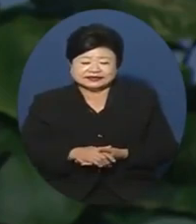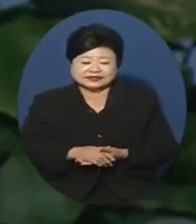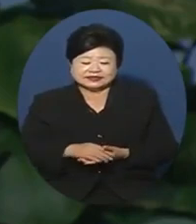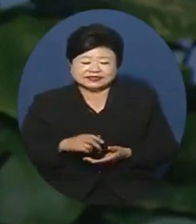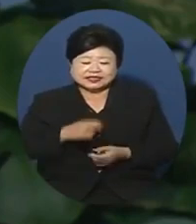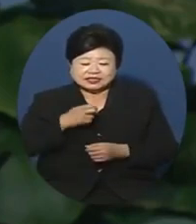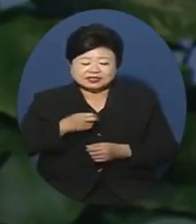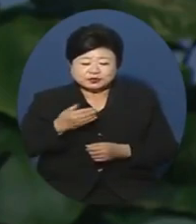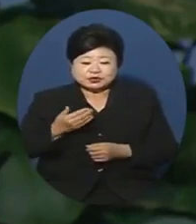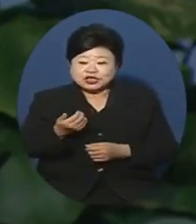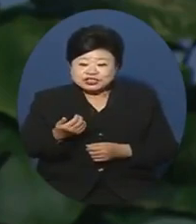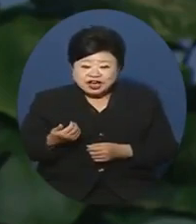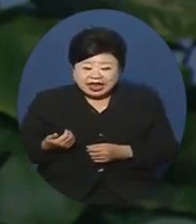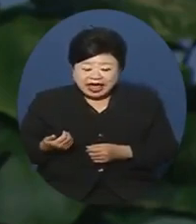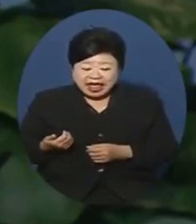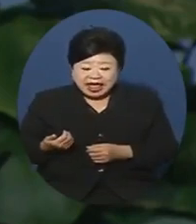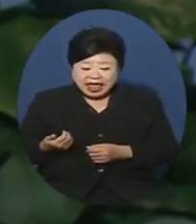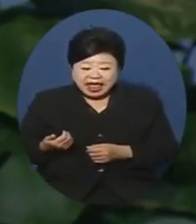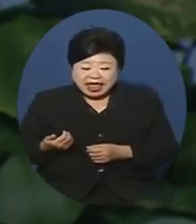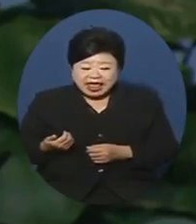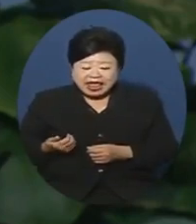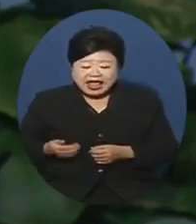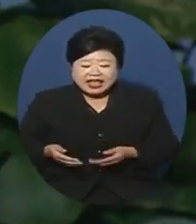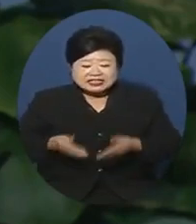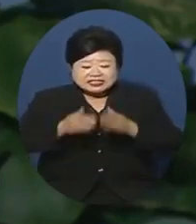29년인가 전에 지은